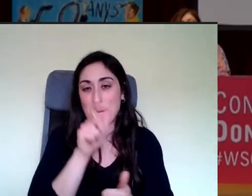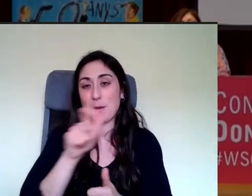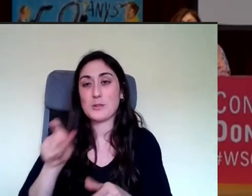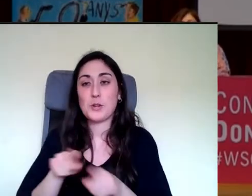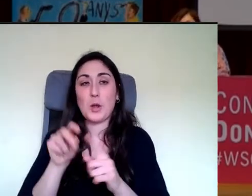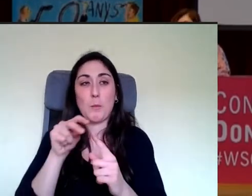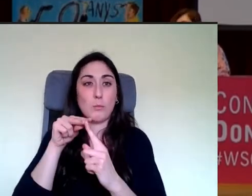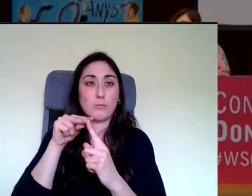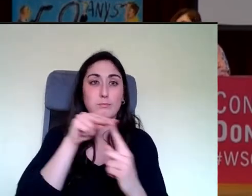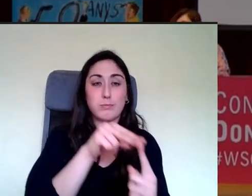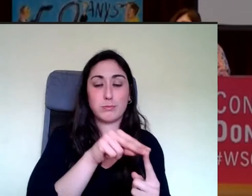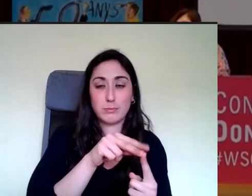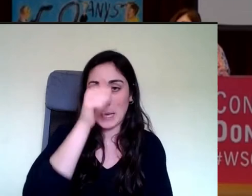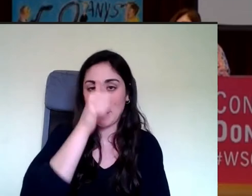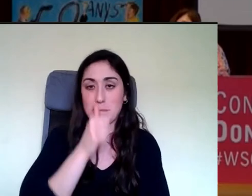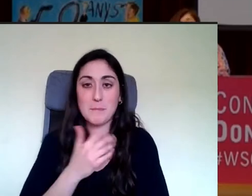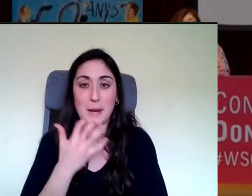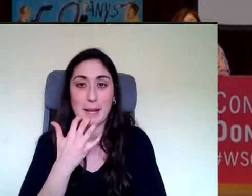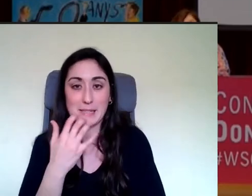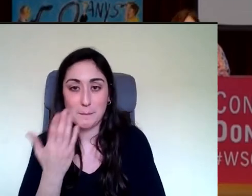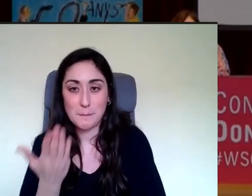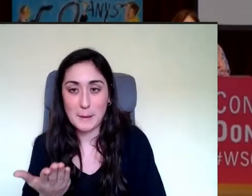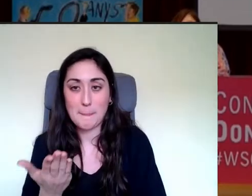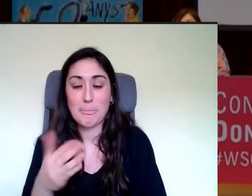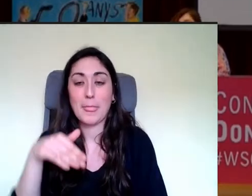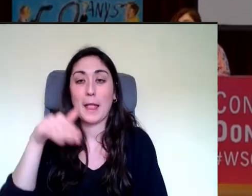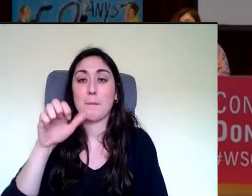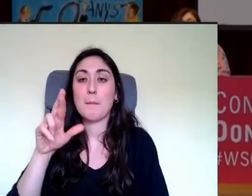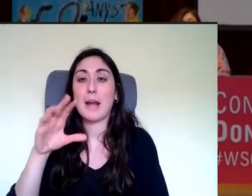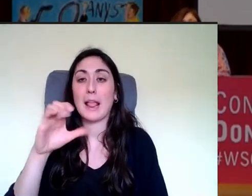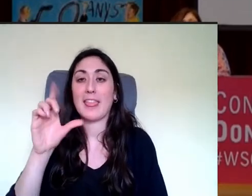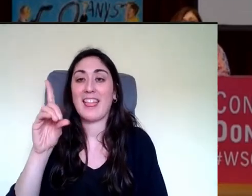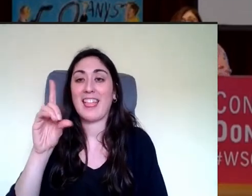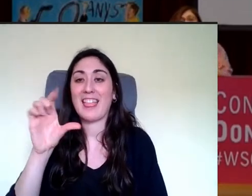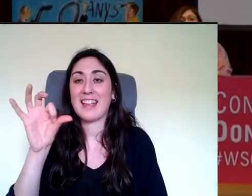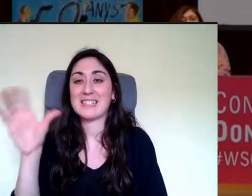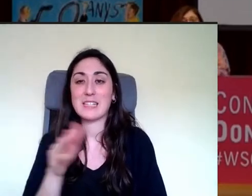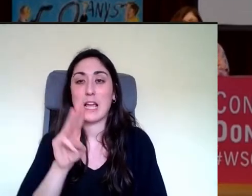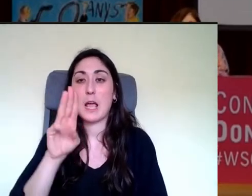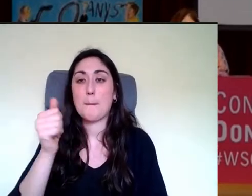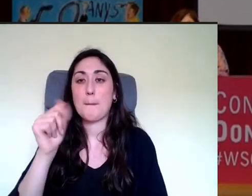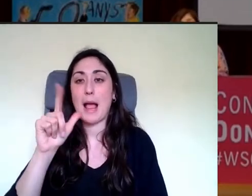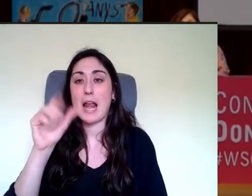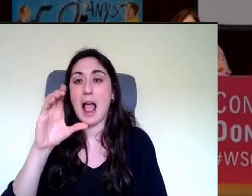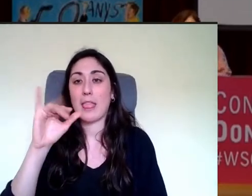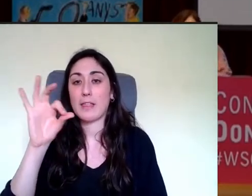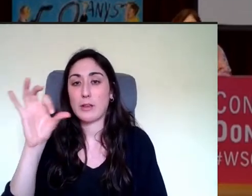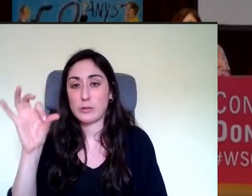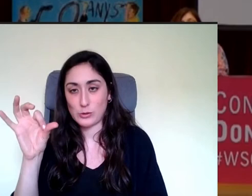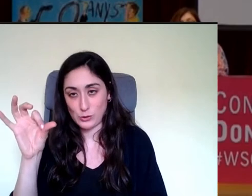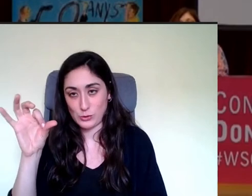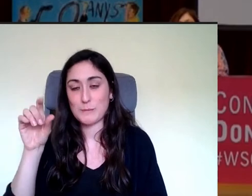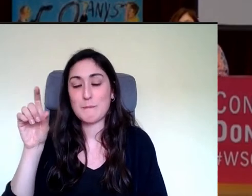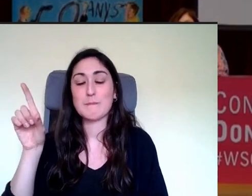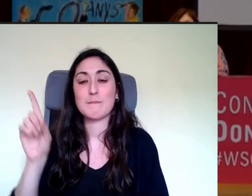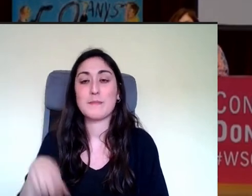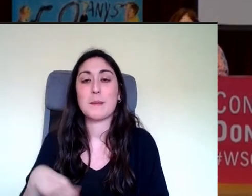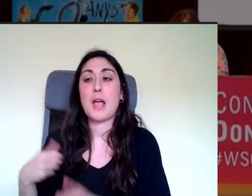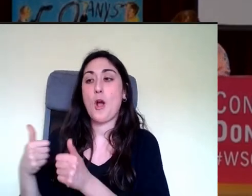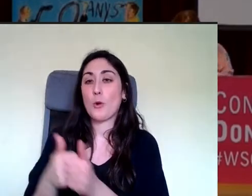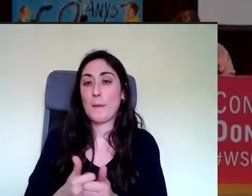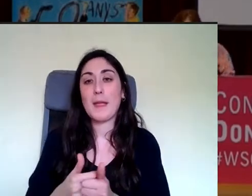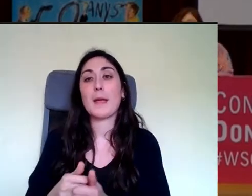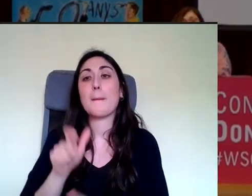la il·lustradora Mercedes Palacios, que ens han acompanyat durant tots els actes que hem pogut fer amb una mínima